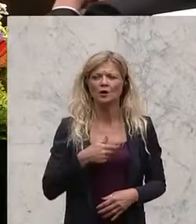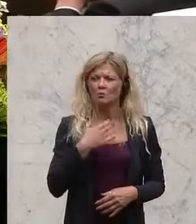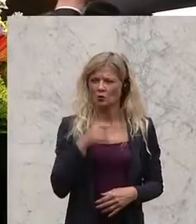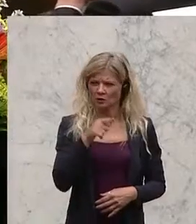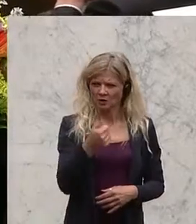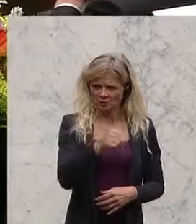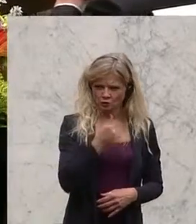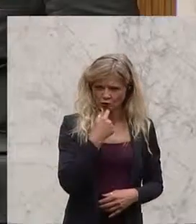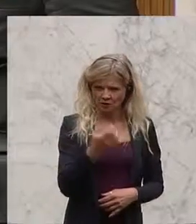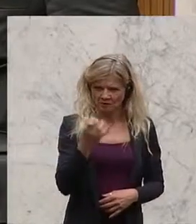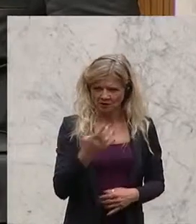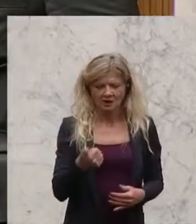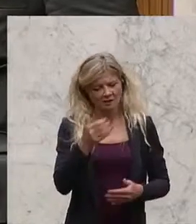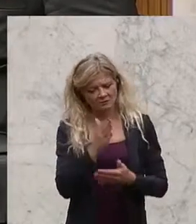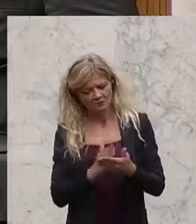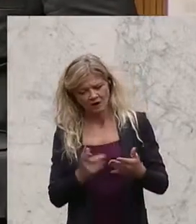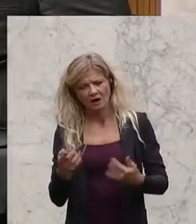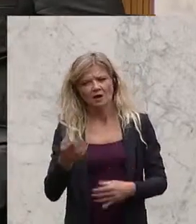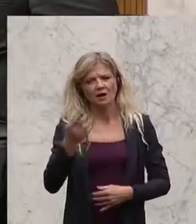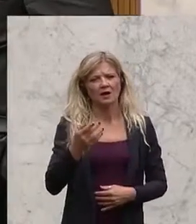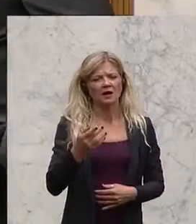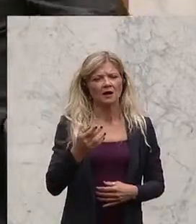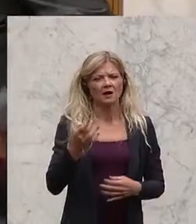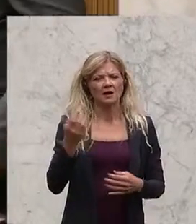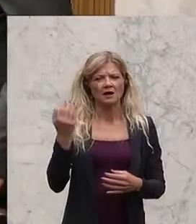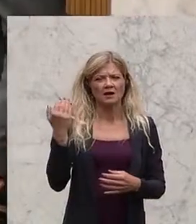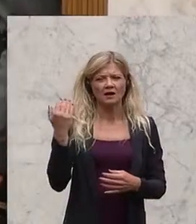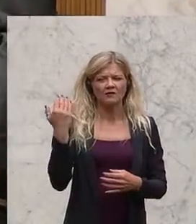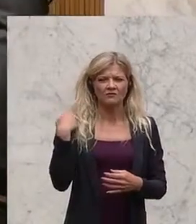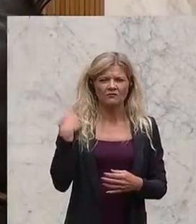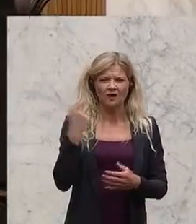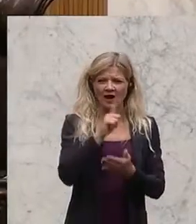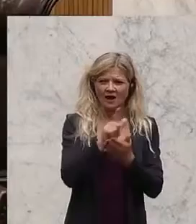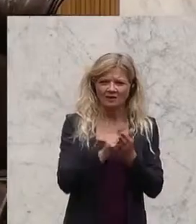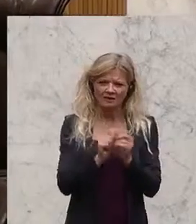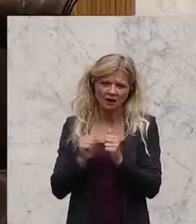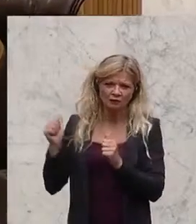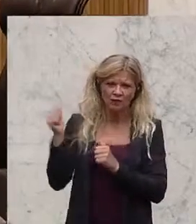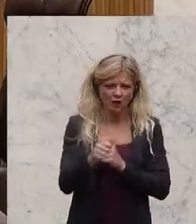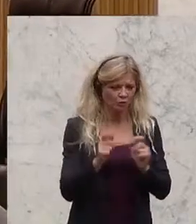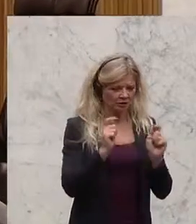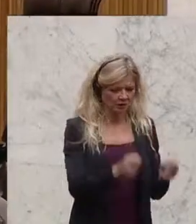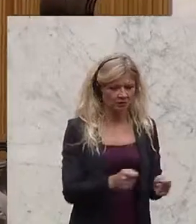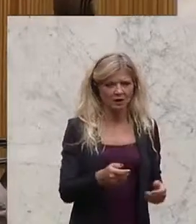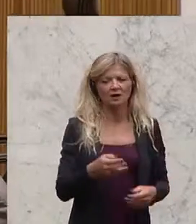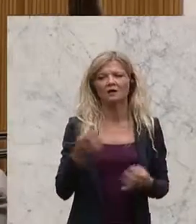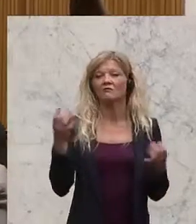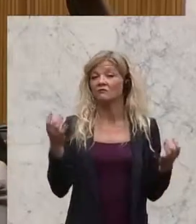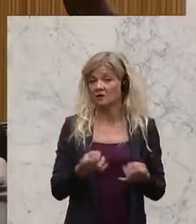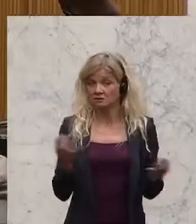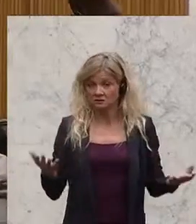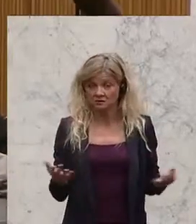das diesen Antrag zeitlich überholt hat, hat sich damit erledigt, dass